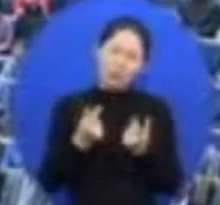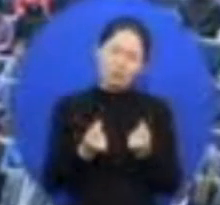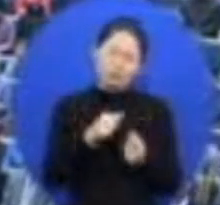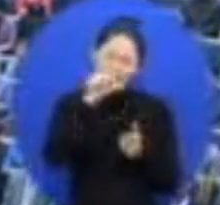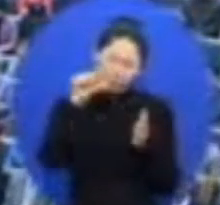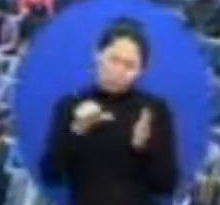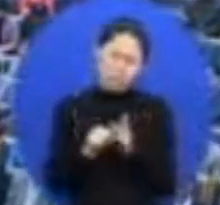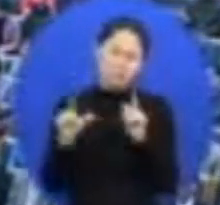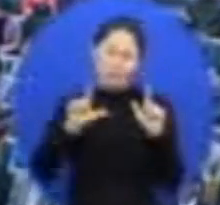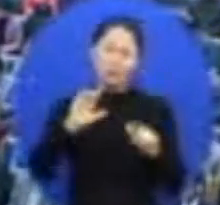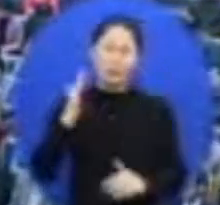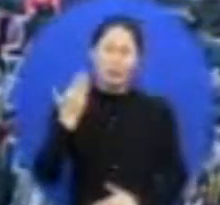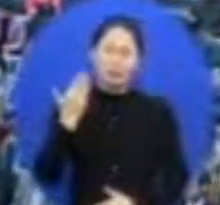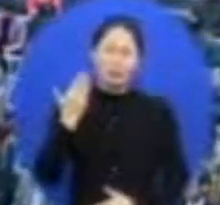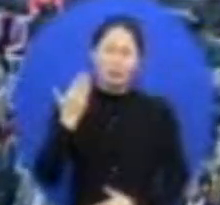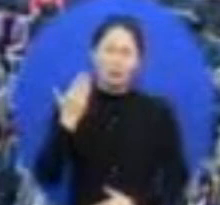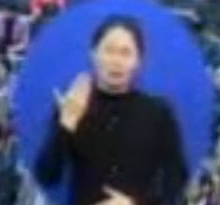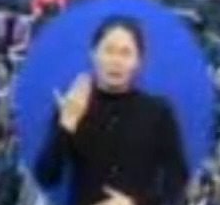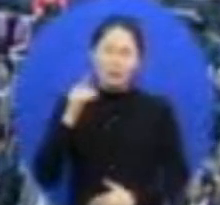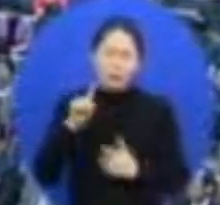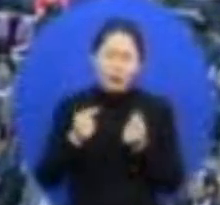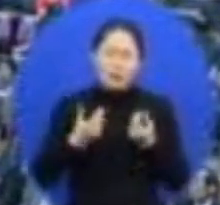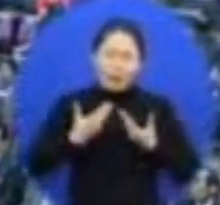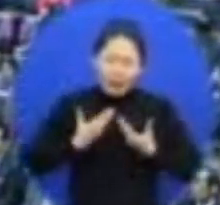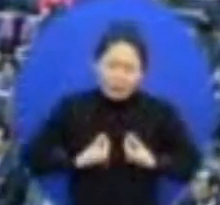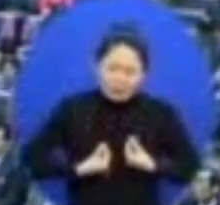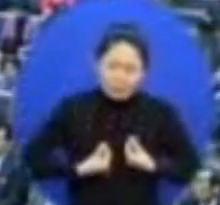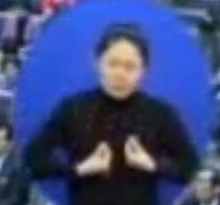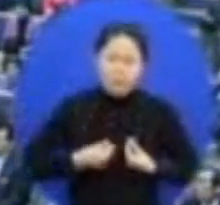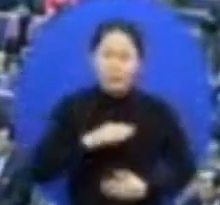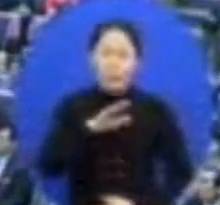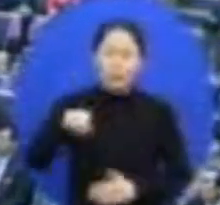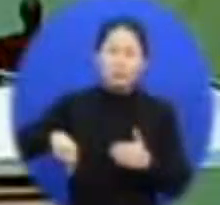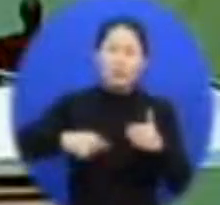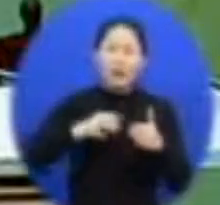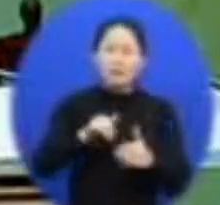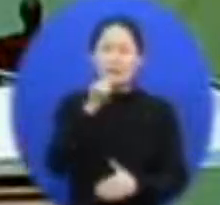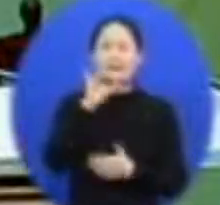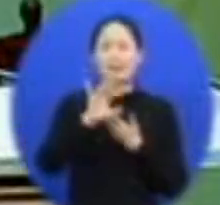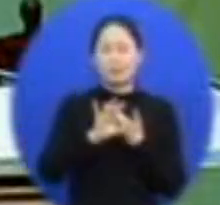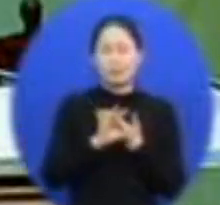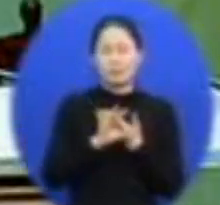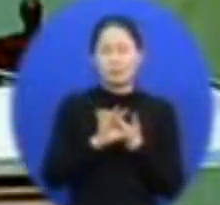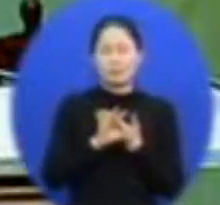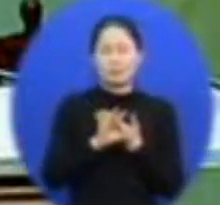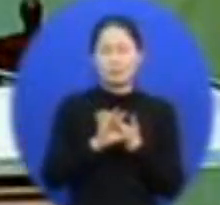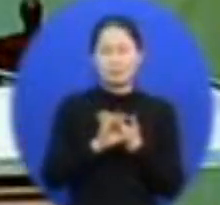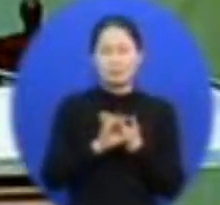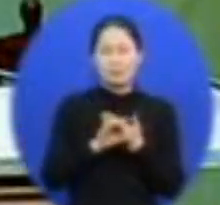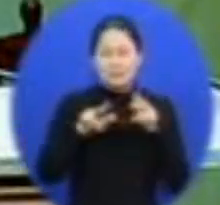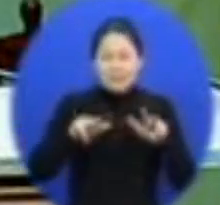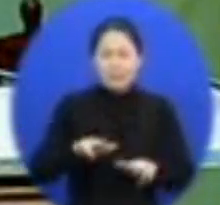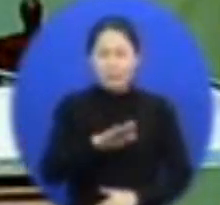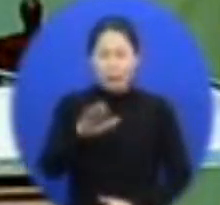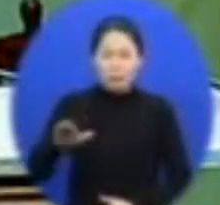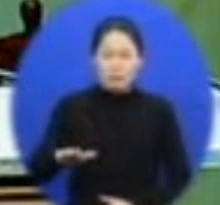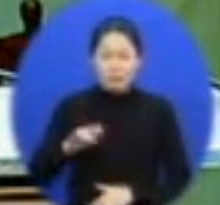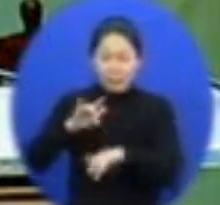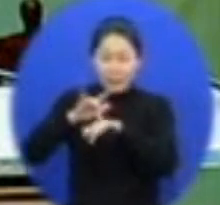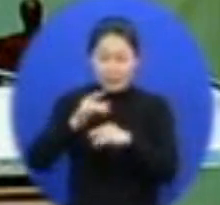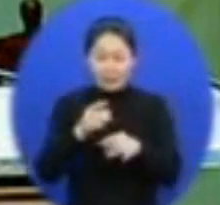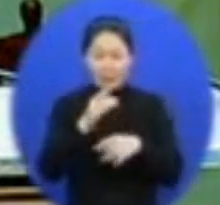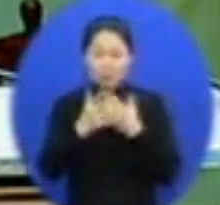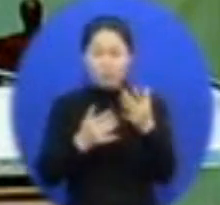평생 사나 봐 이런 낙심이 만약에 여러분 중에 있다면 여러분이 지금 마귀의 불화살을